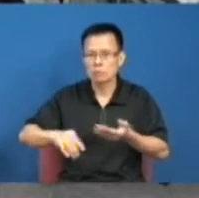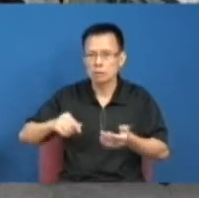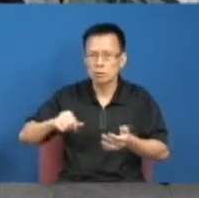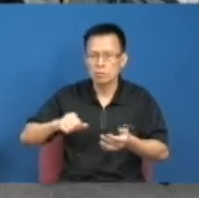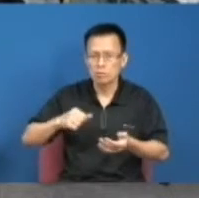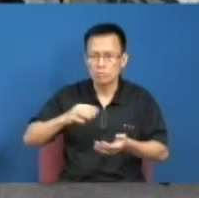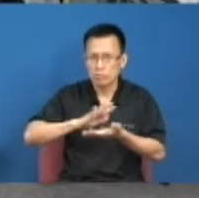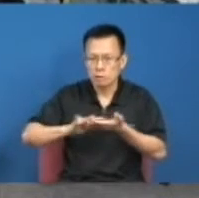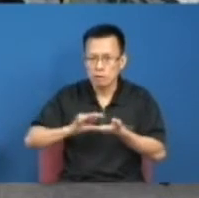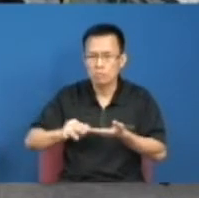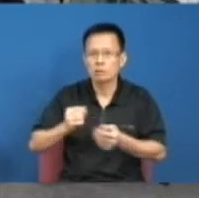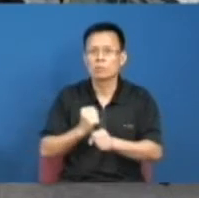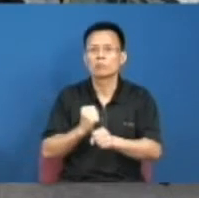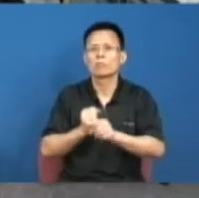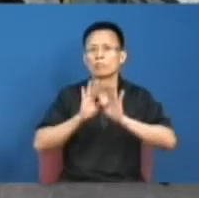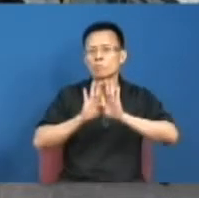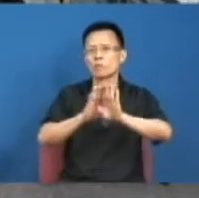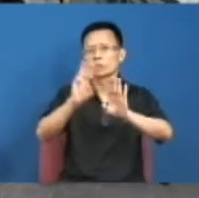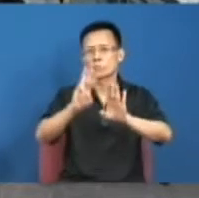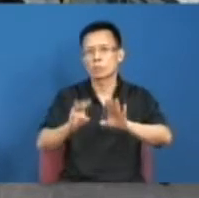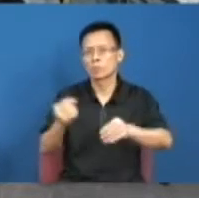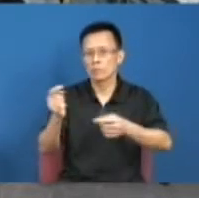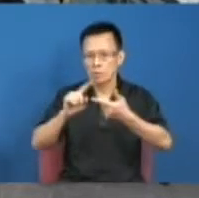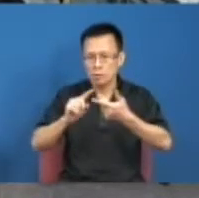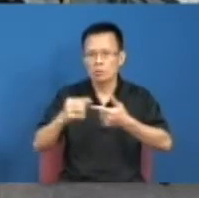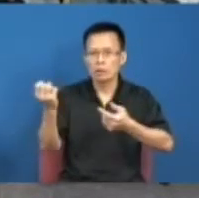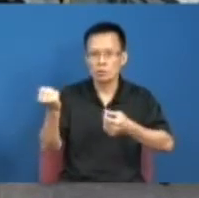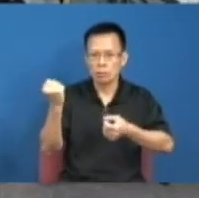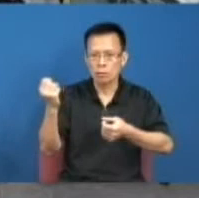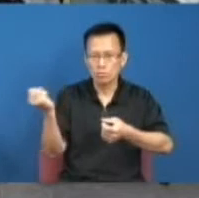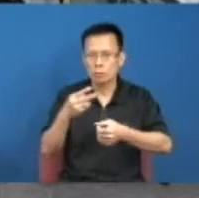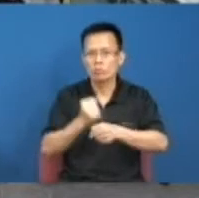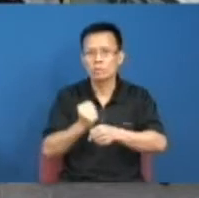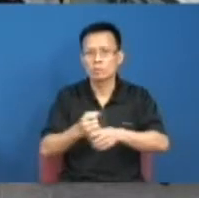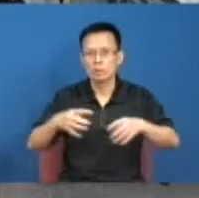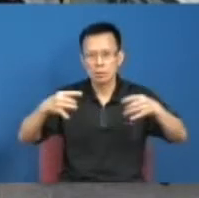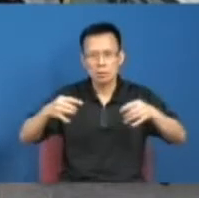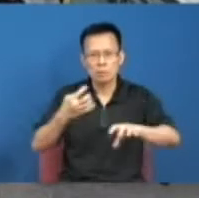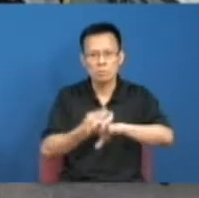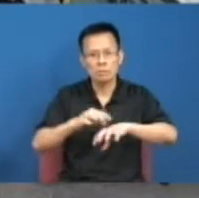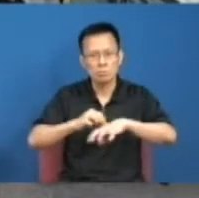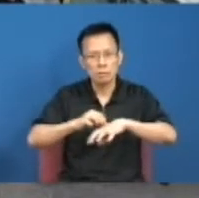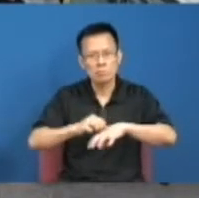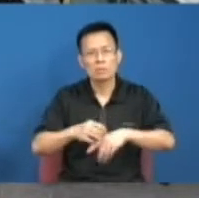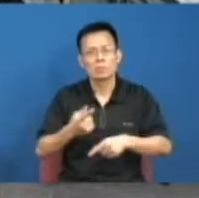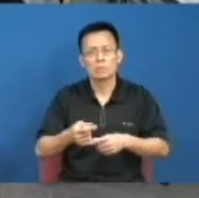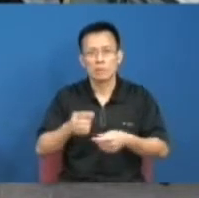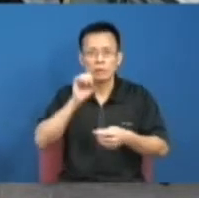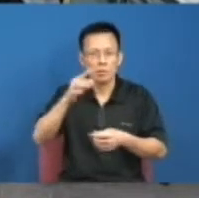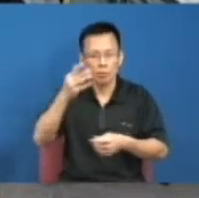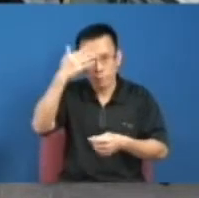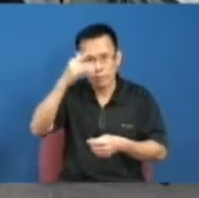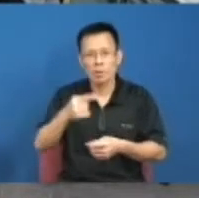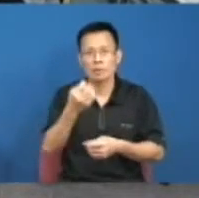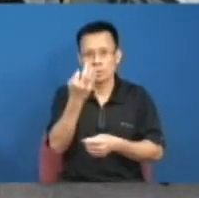應該做防裝埋防水嘅，然後先做嗰紙皮石或者瓦仔。 所以咁多街坊，大家你明白一樣嘢。如果一定要醫好一個三